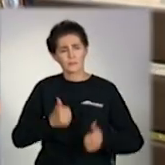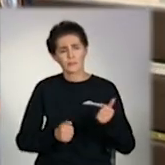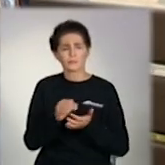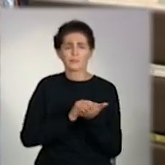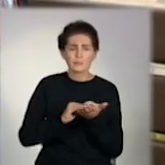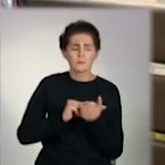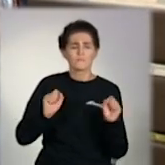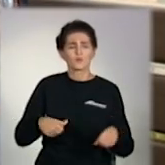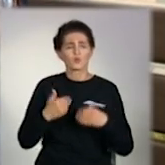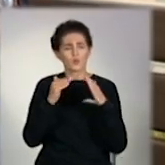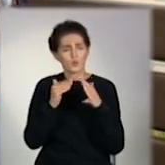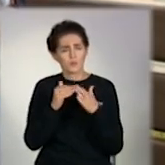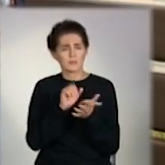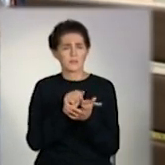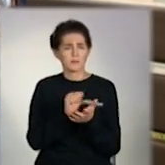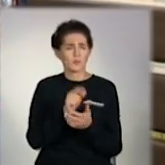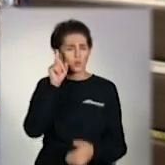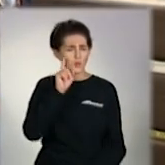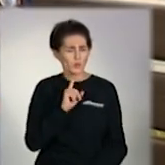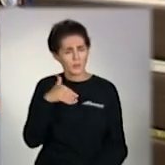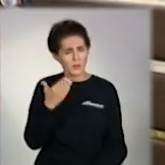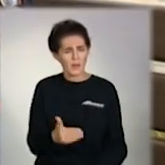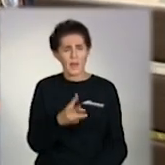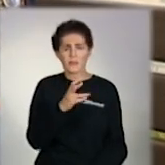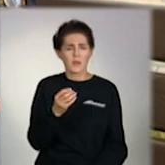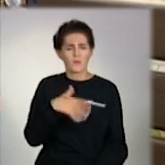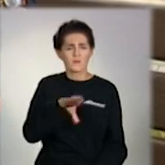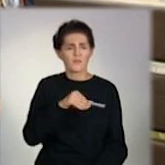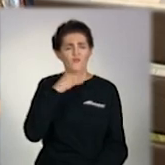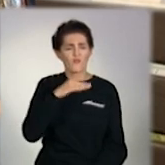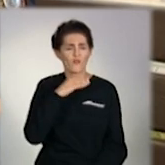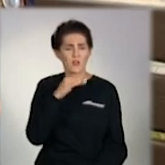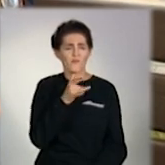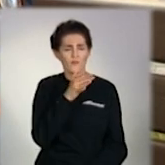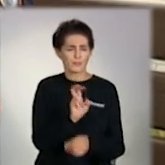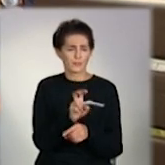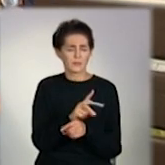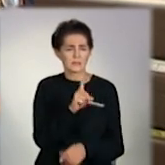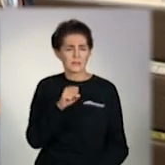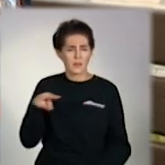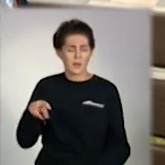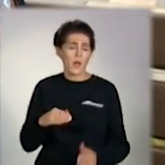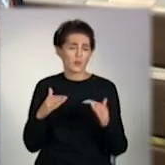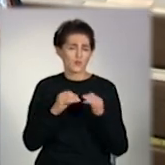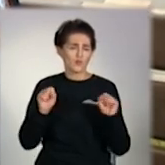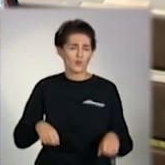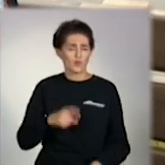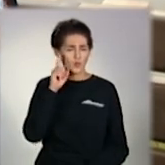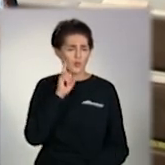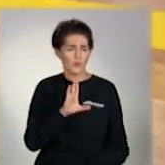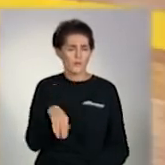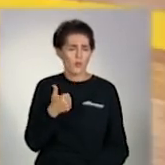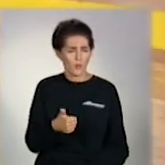дома заниматься, это удобно. Не у всех хватает времени ходить в спортзал, а дома можно удобно и